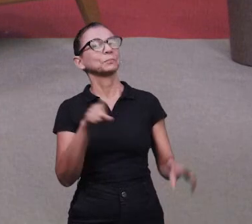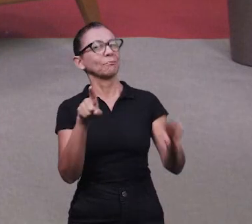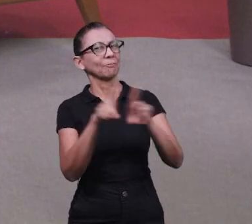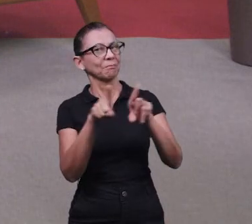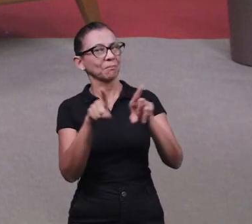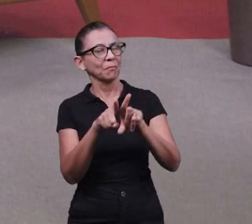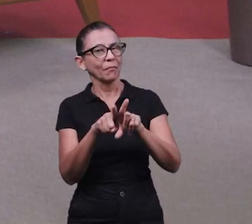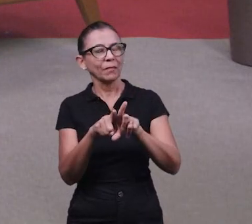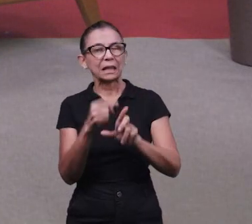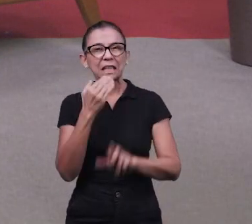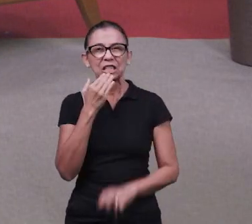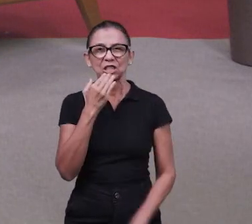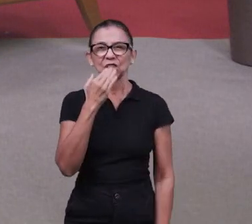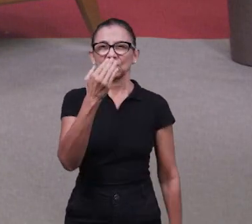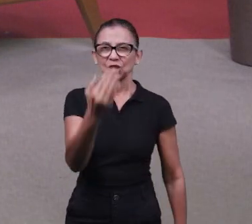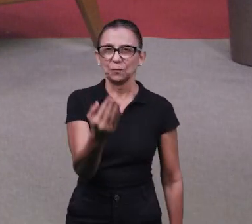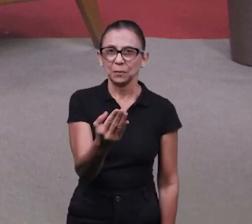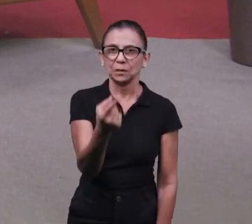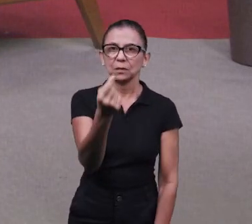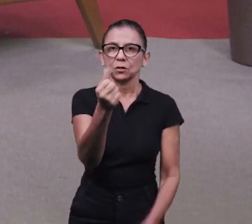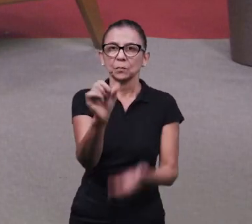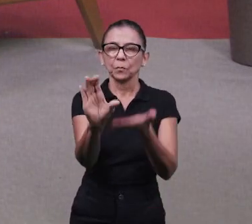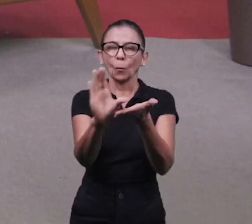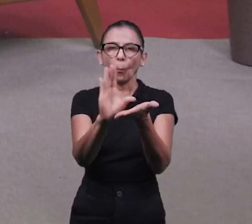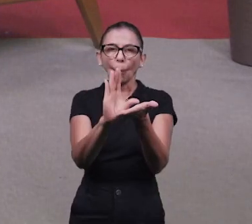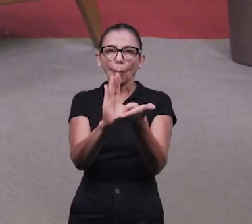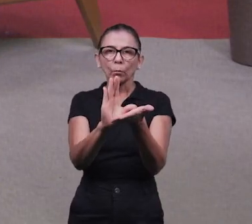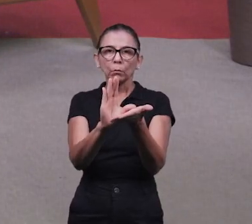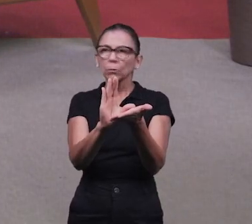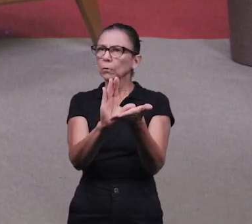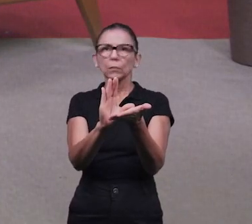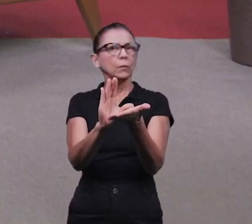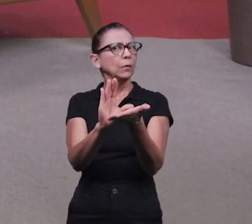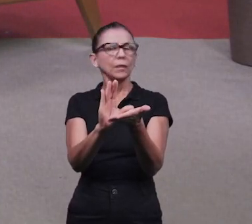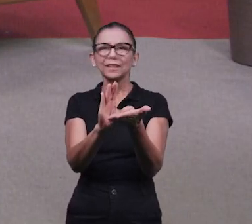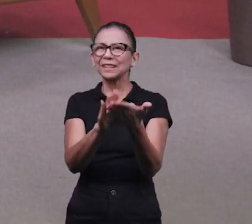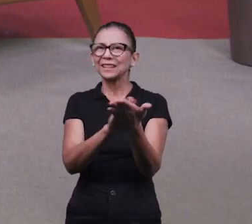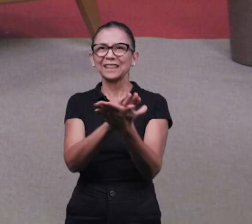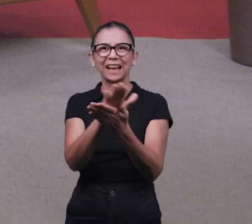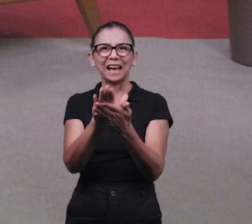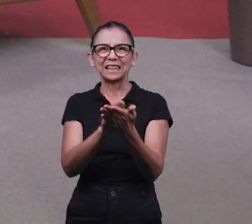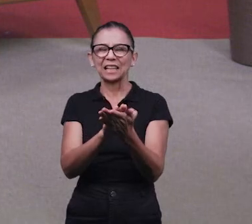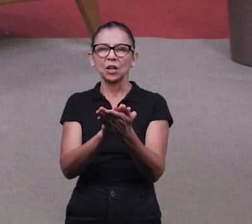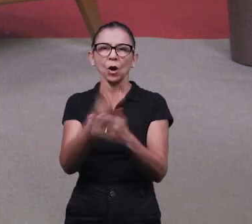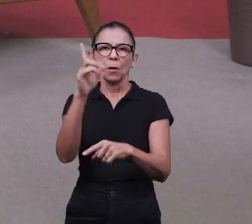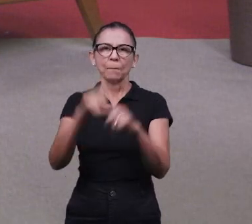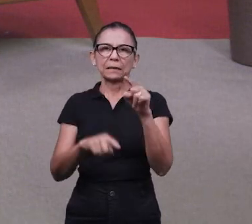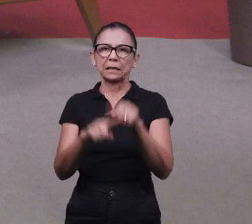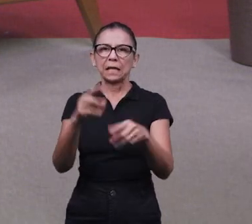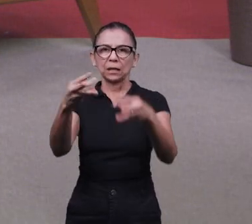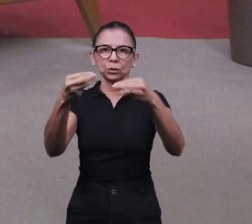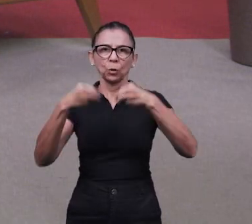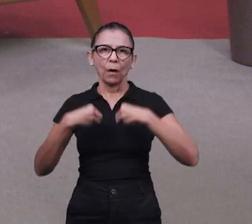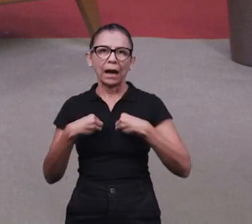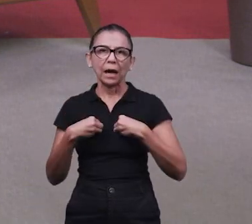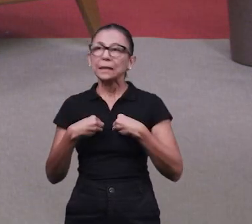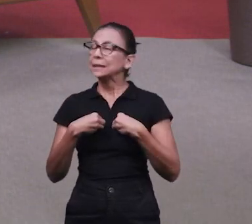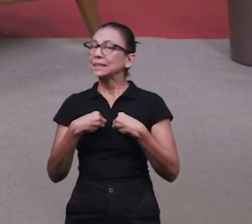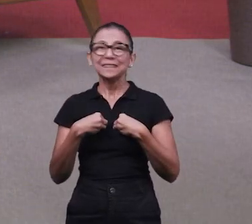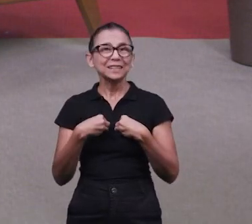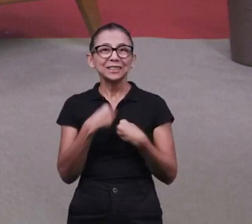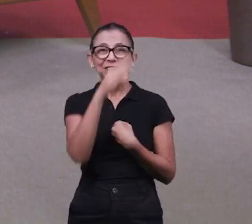appel. Et encore, nous n'allons vous demander aucune contribution financière, ni même une